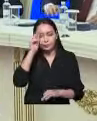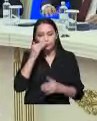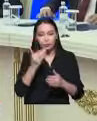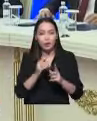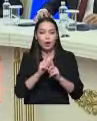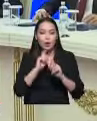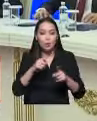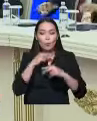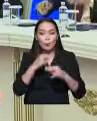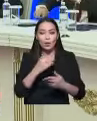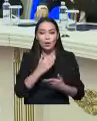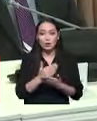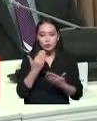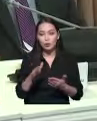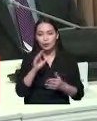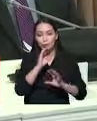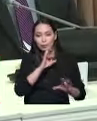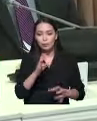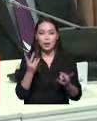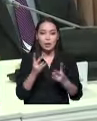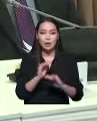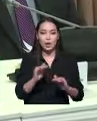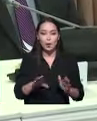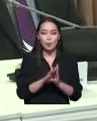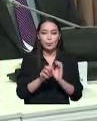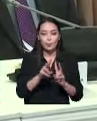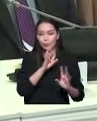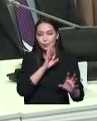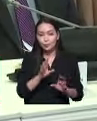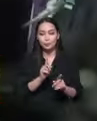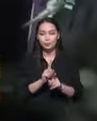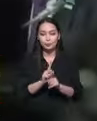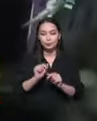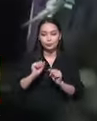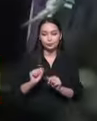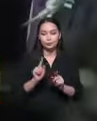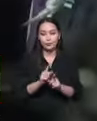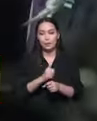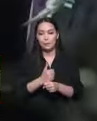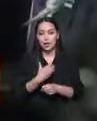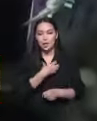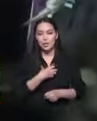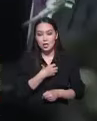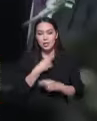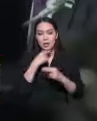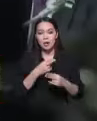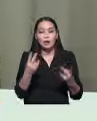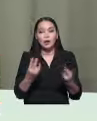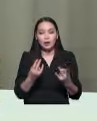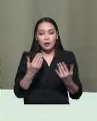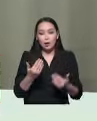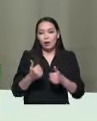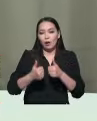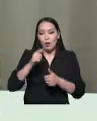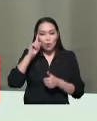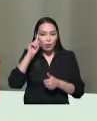көңіл бөліп, жүйені жетілдіруді тапсырды. Балалардың қауіпсіздігі, құқығының қорғалуы да басты назарға алыну керек деді. Бәсекеге қабілетті